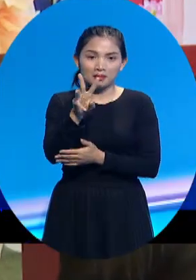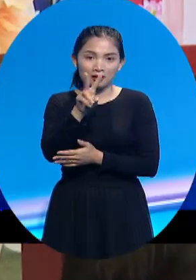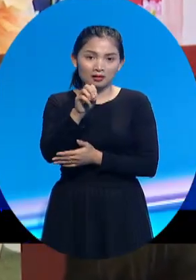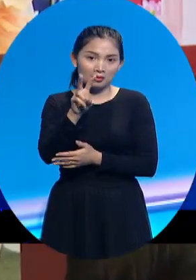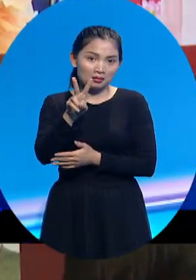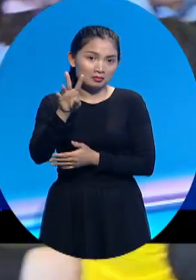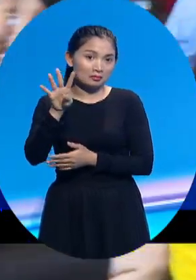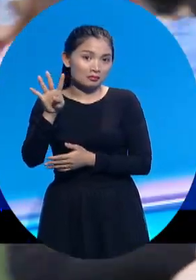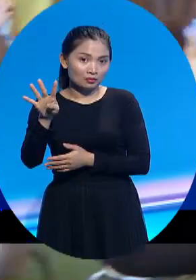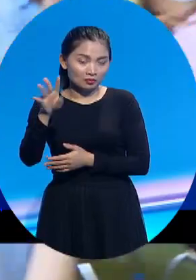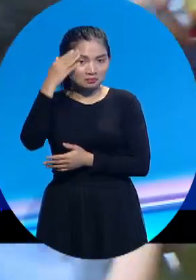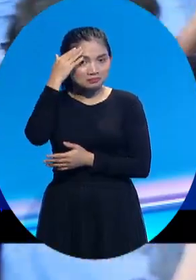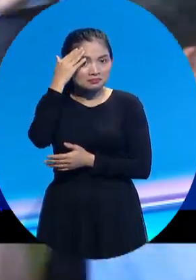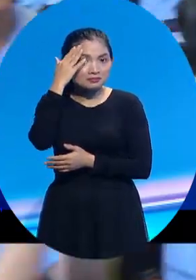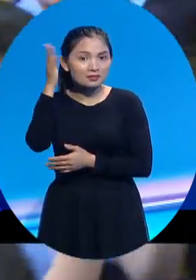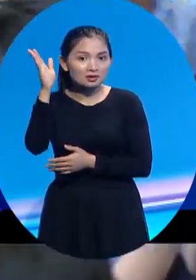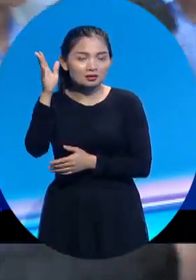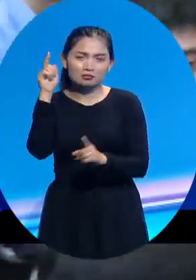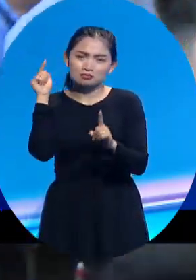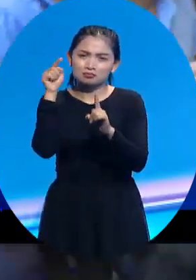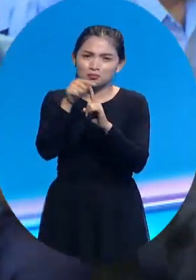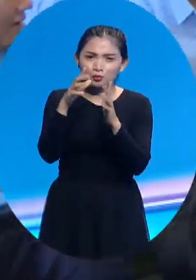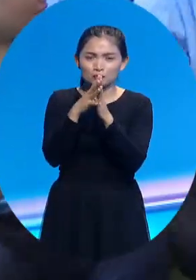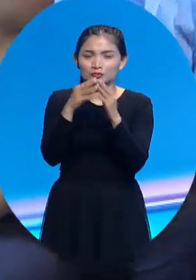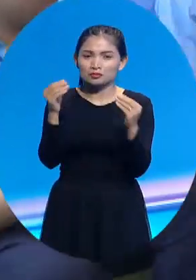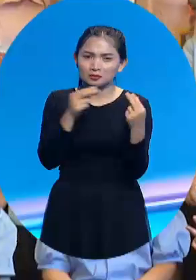đầu bằng nhiều mục tiêu, nhiệm vụ, vượt qua những khó khăn